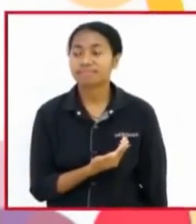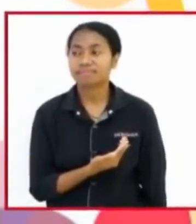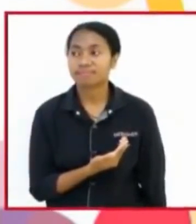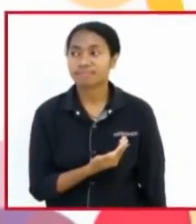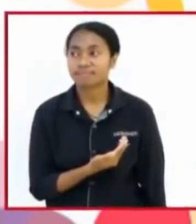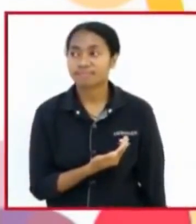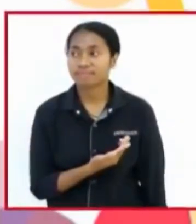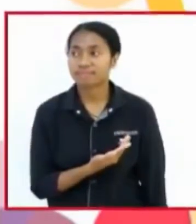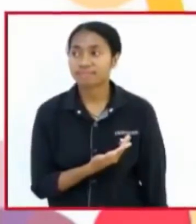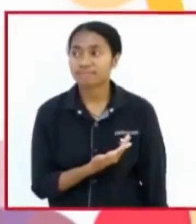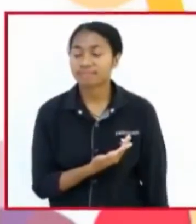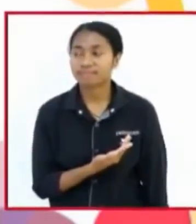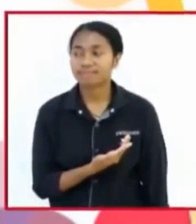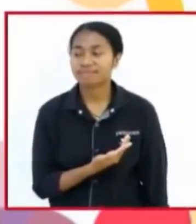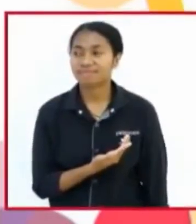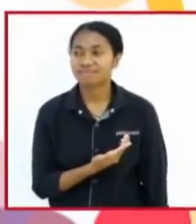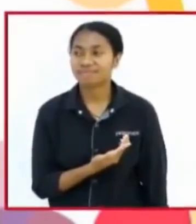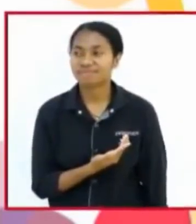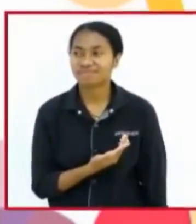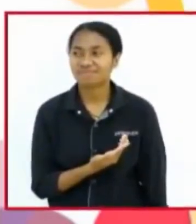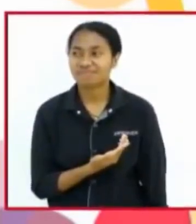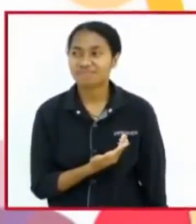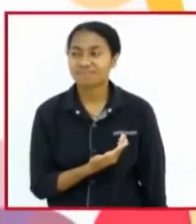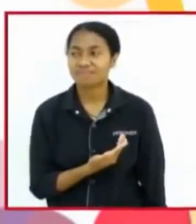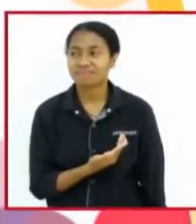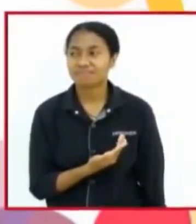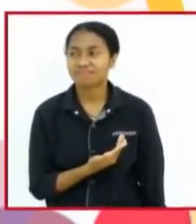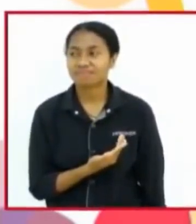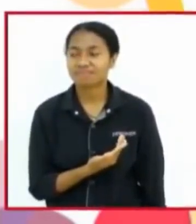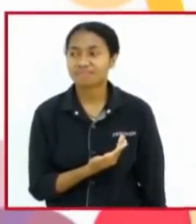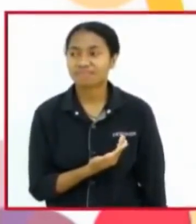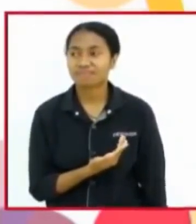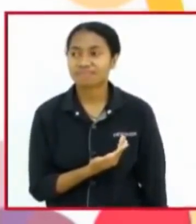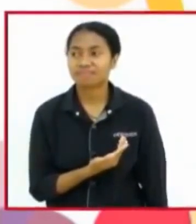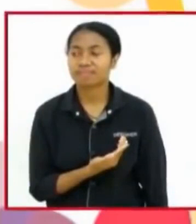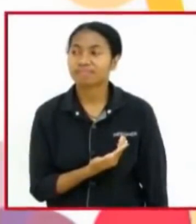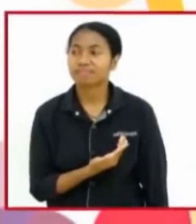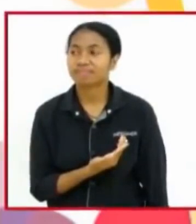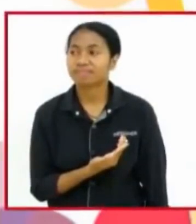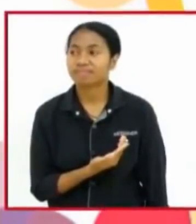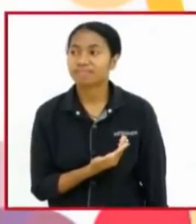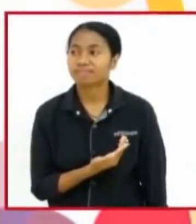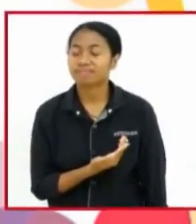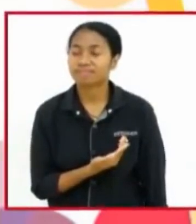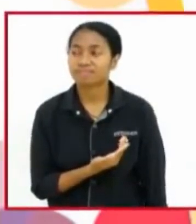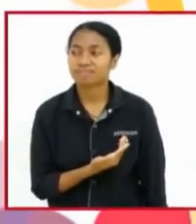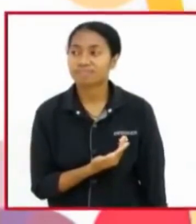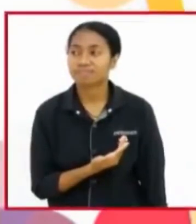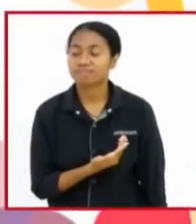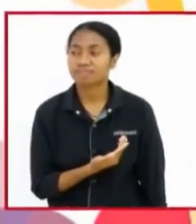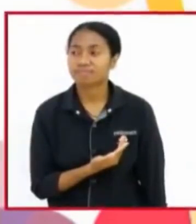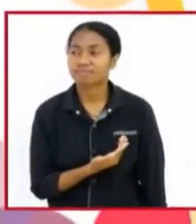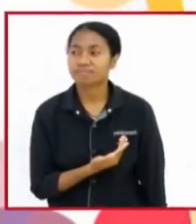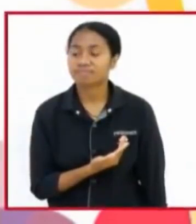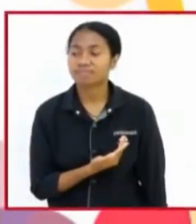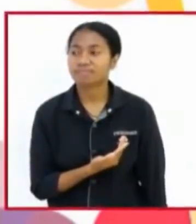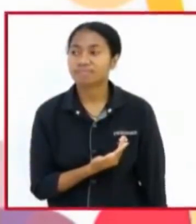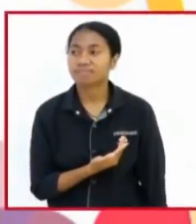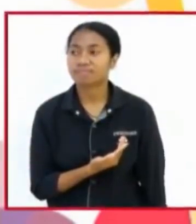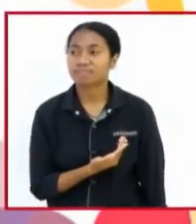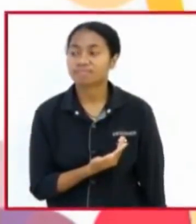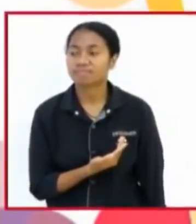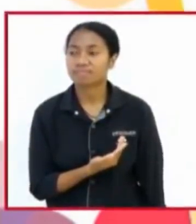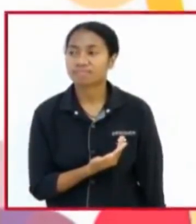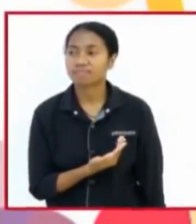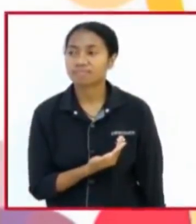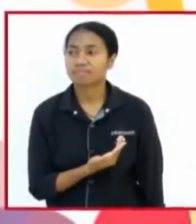pelajaran klasik yang layak dipelajari dengan rasa kagum oleh seluruh pendidikan militer di seluruh dunia selain hal itu hal utama